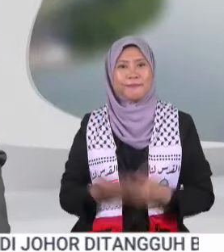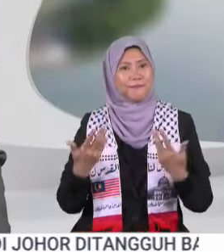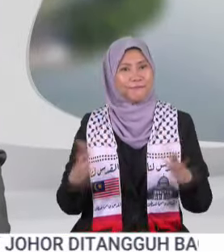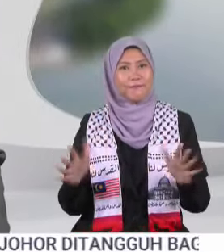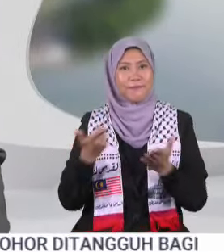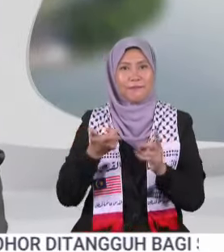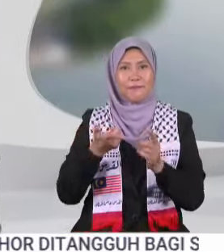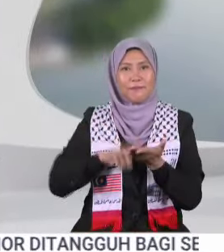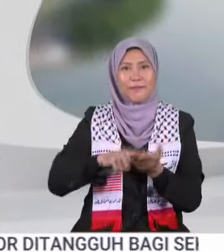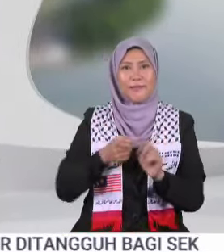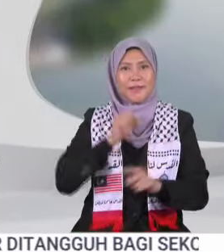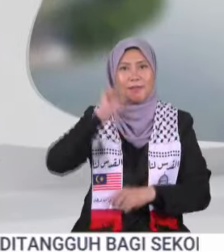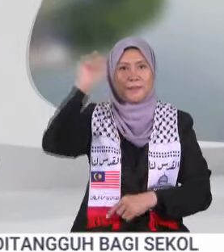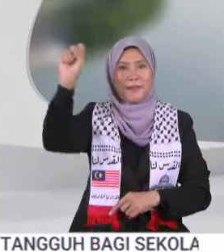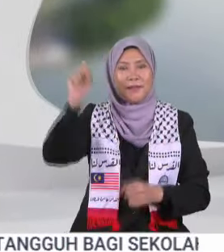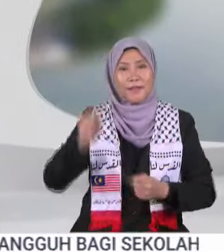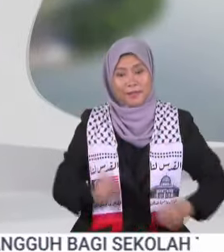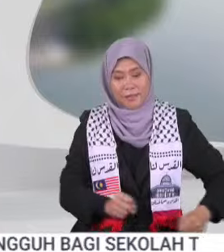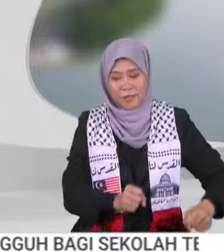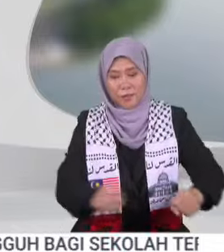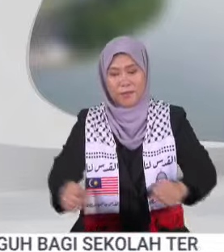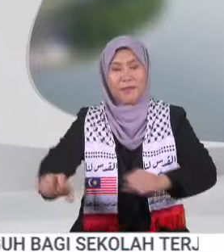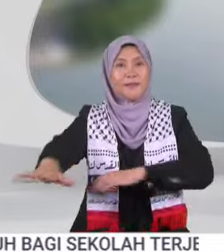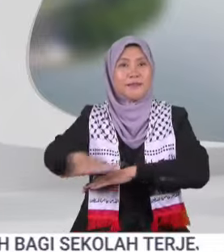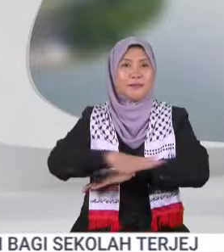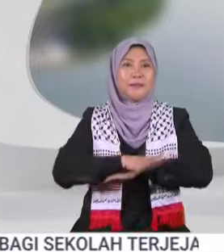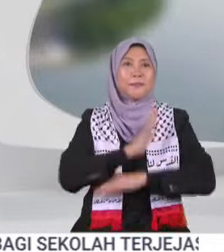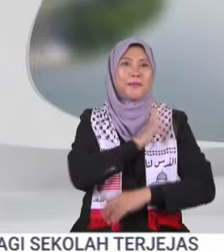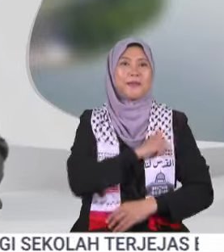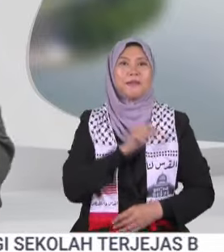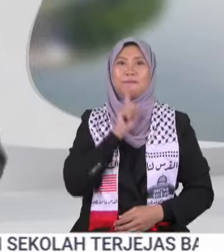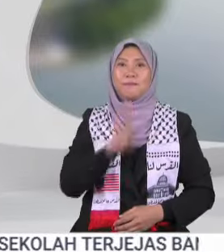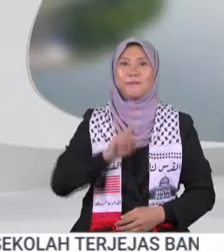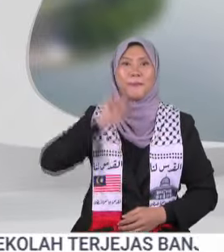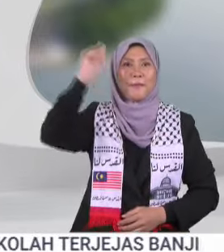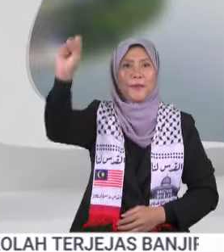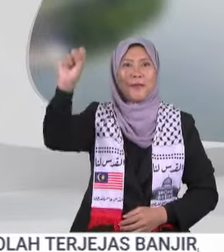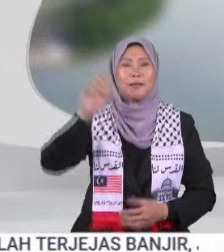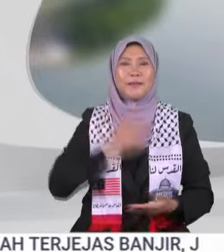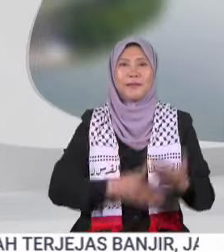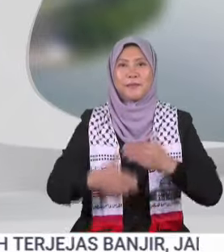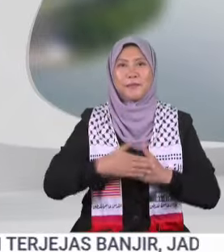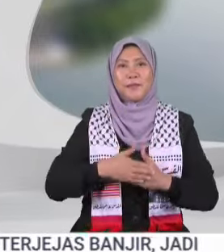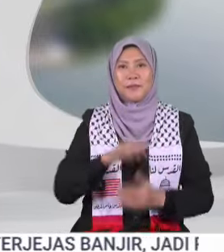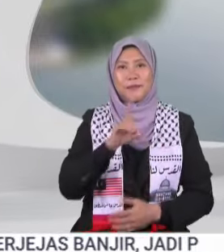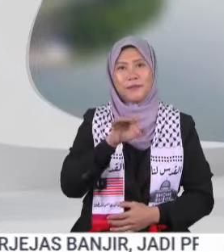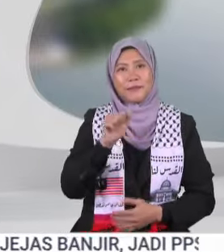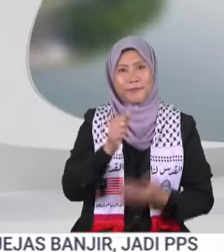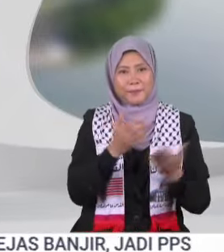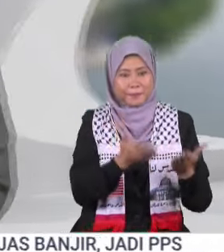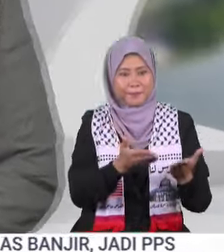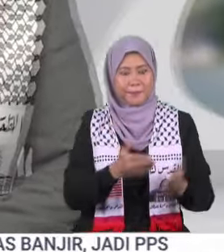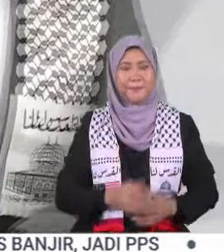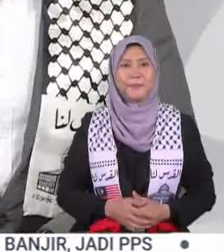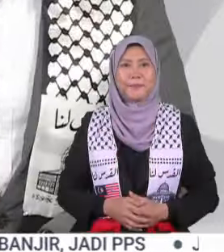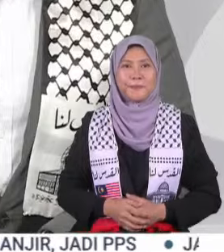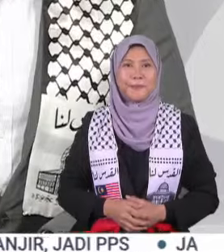paparan dari Sabah untuk petang ini dari sungai hingga Segara Palestin pasti Merdeka kembali bersama dia di